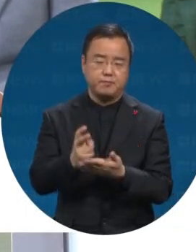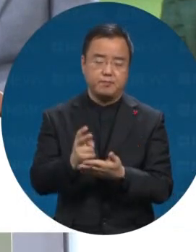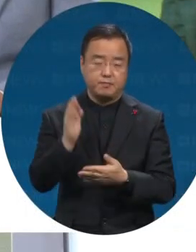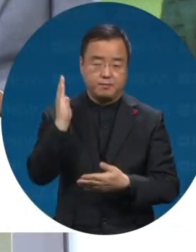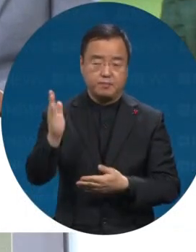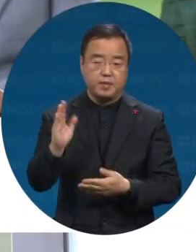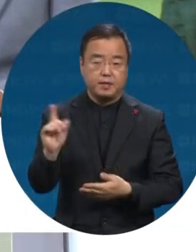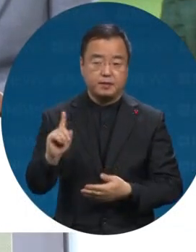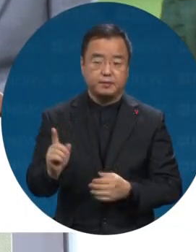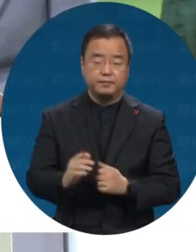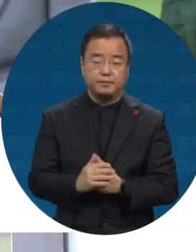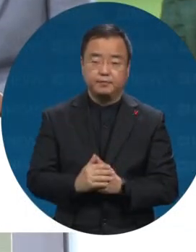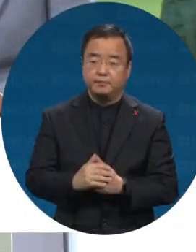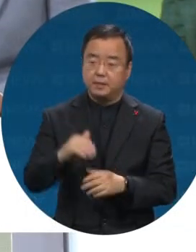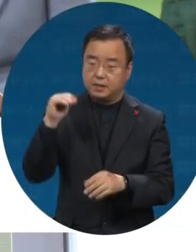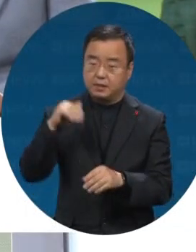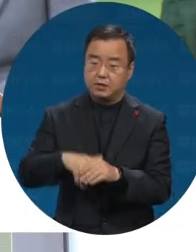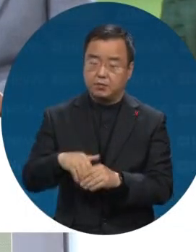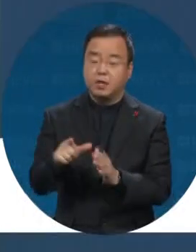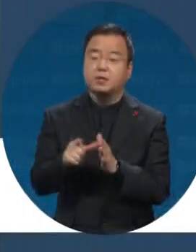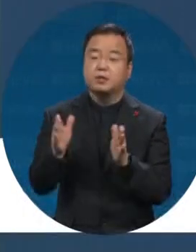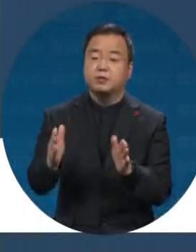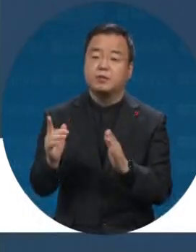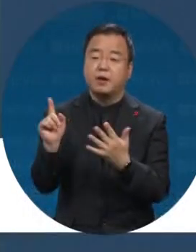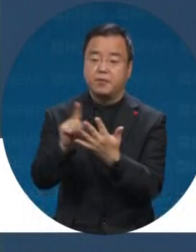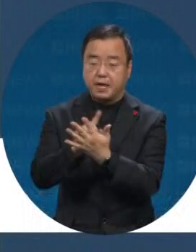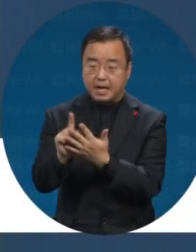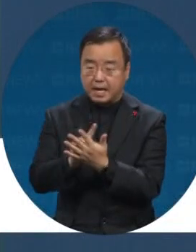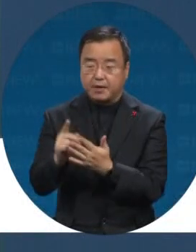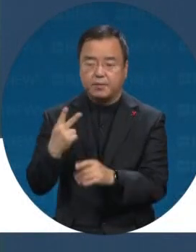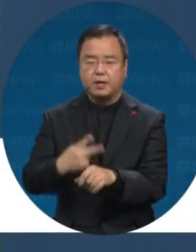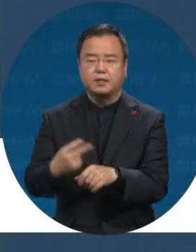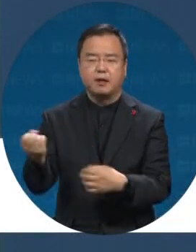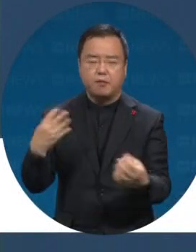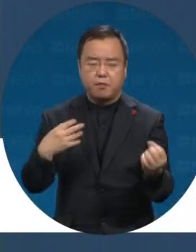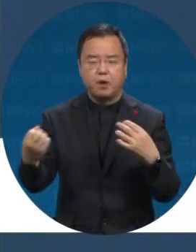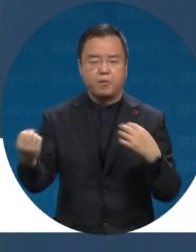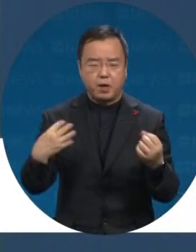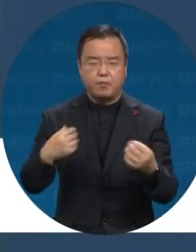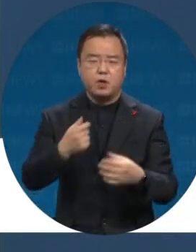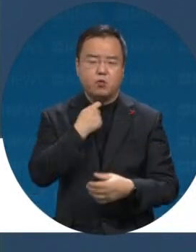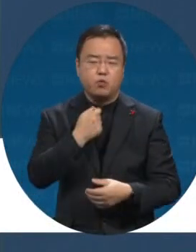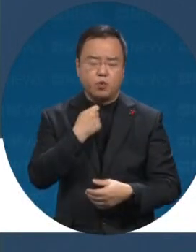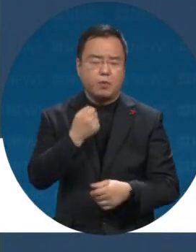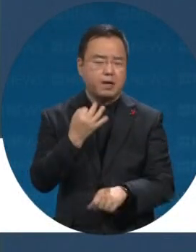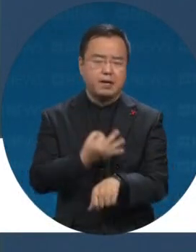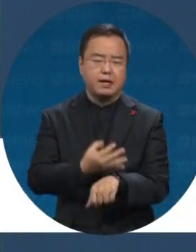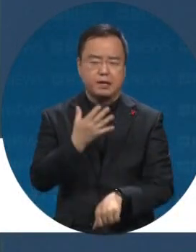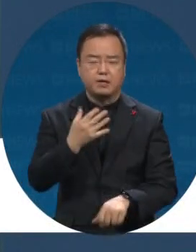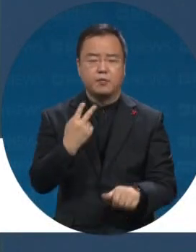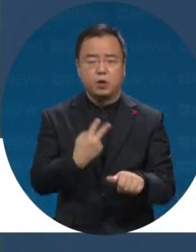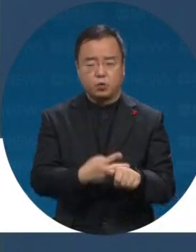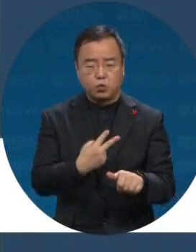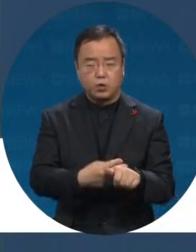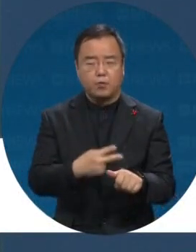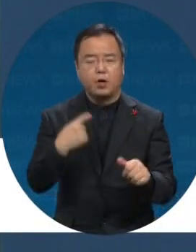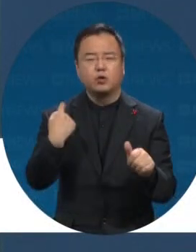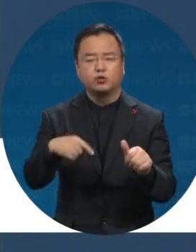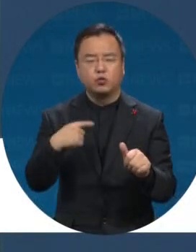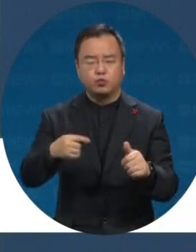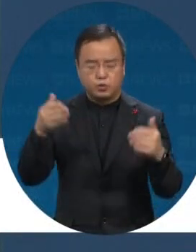어떤 내용입니까 선거기관에 만난 선생님들의 요구는 좀 간결했어요 교사가 교육의 전념할 수 있는 학교를